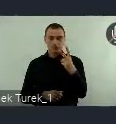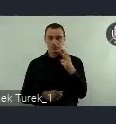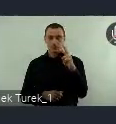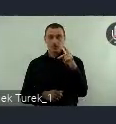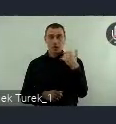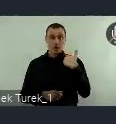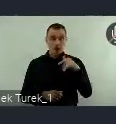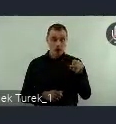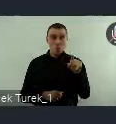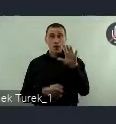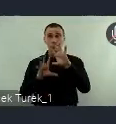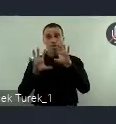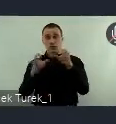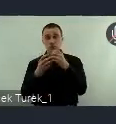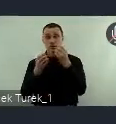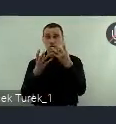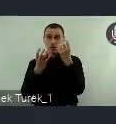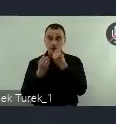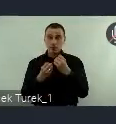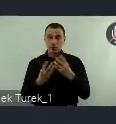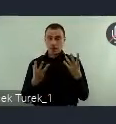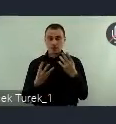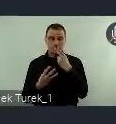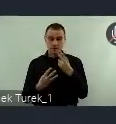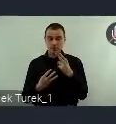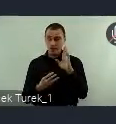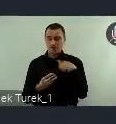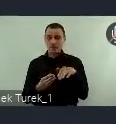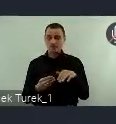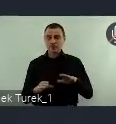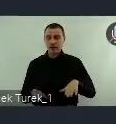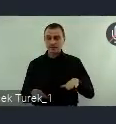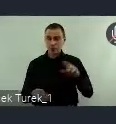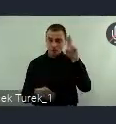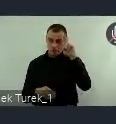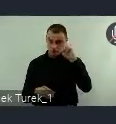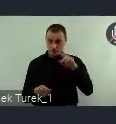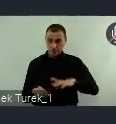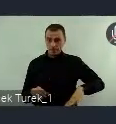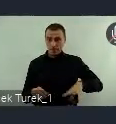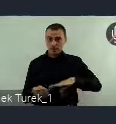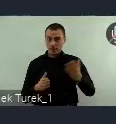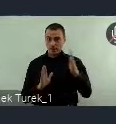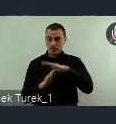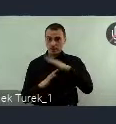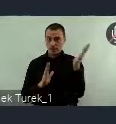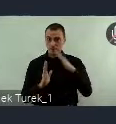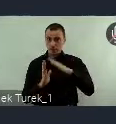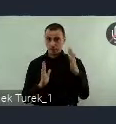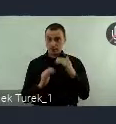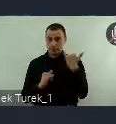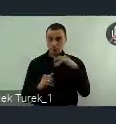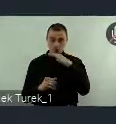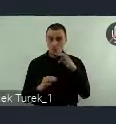plamę armatury na tle kolorowej ściany sama deska sedesowa innego koloru niż niż sedes już sprawia że znacznie łatwiej jest taki sedes